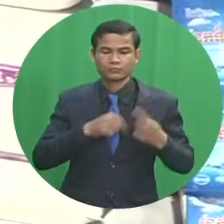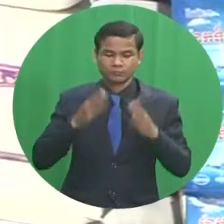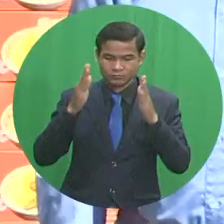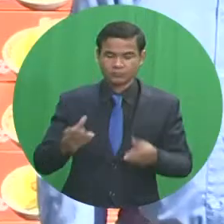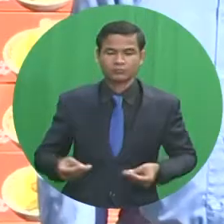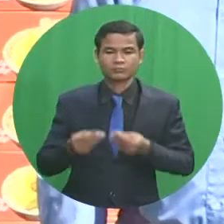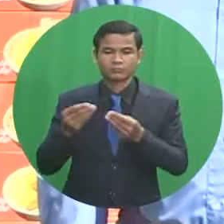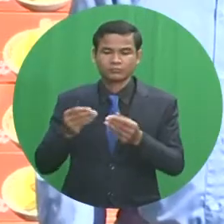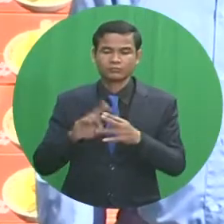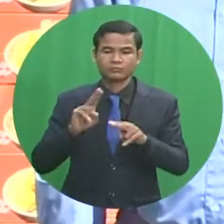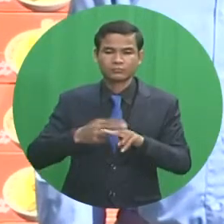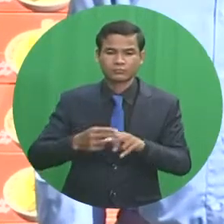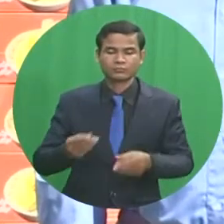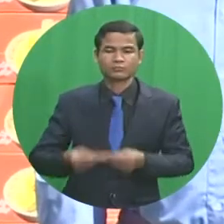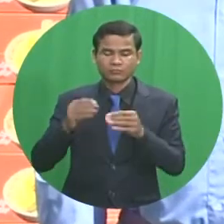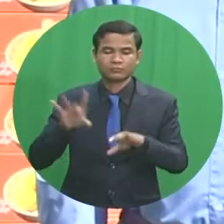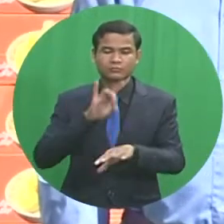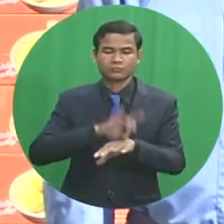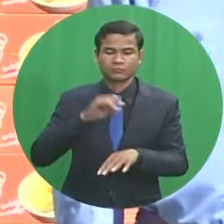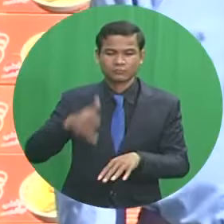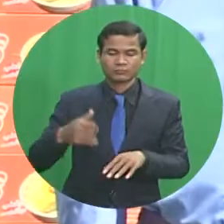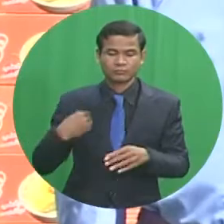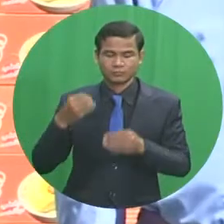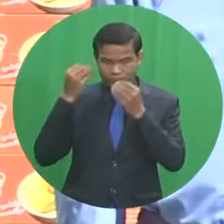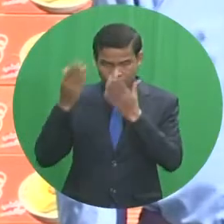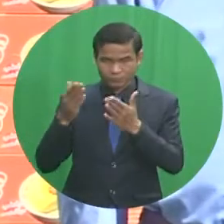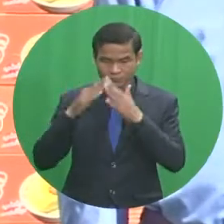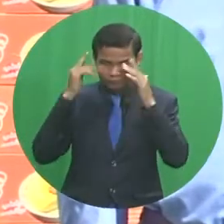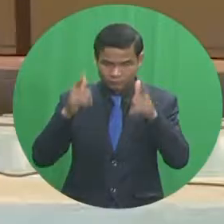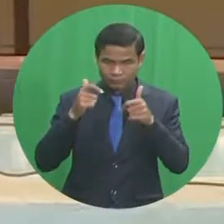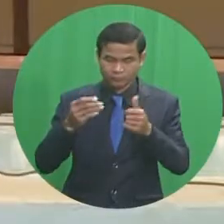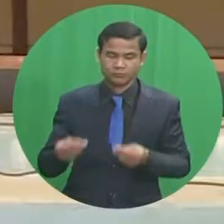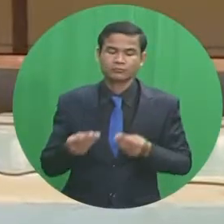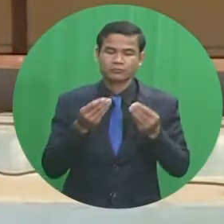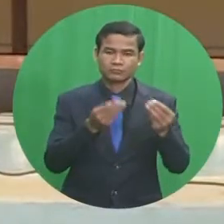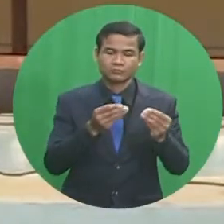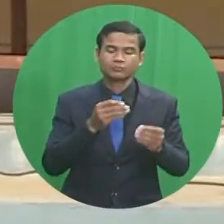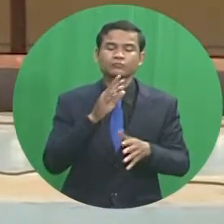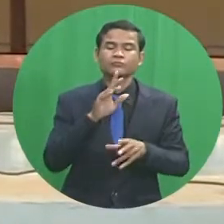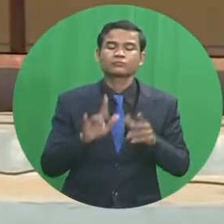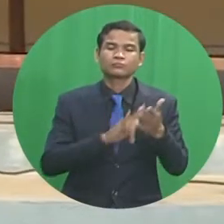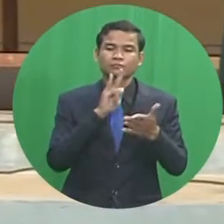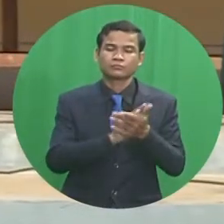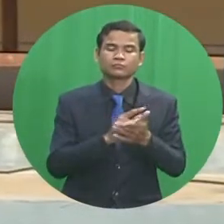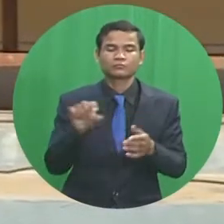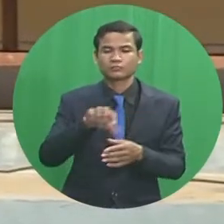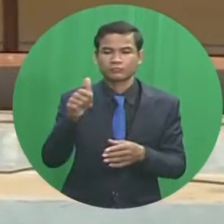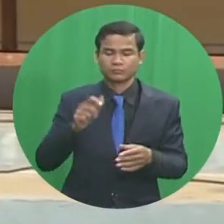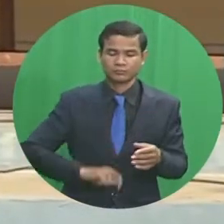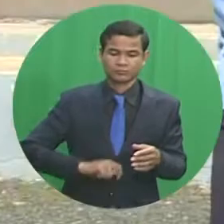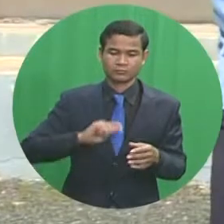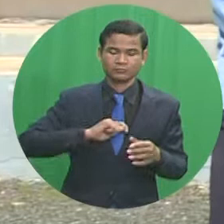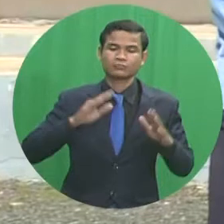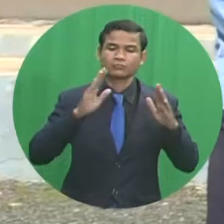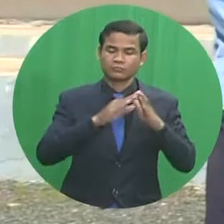ណោយដ៏សប្បុរសថ្លៃថ្លានេះពេលនេះដើម្បីអាដាមនាំយកទៅប្រគល់ជូនដល់បងប្អូនប្រជាពលរដ្ឋដែលធ្វើច